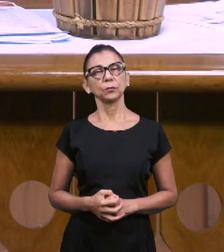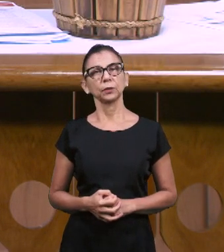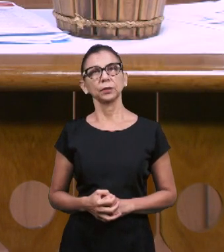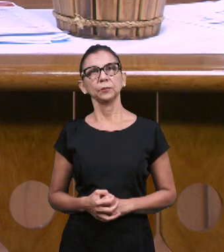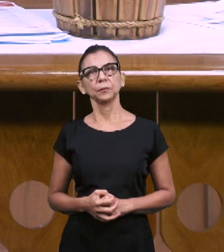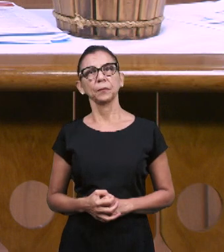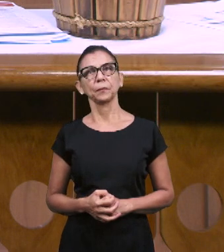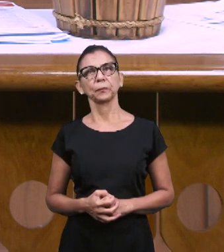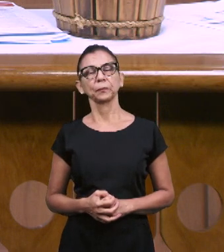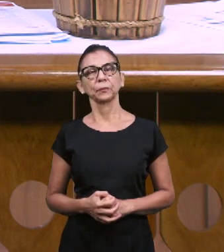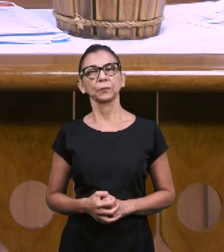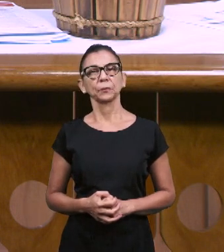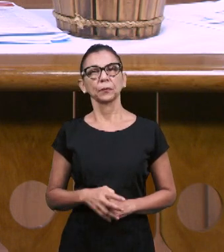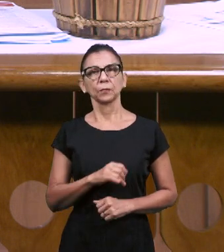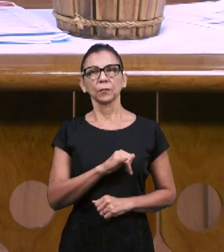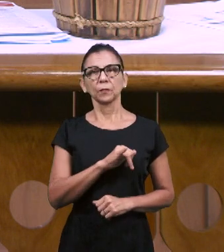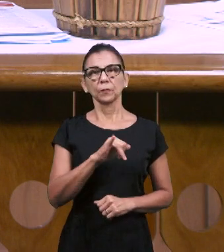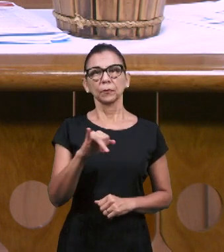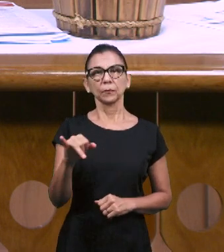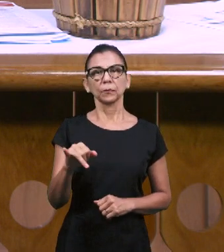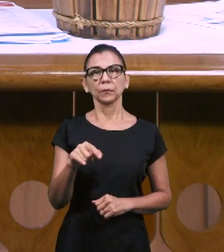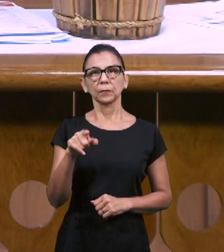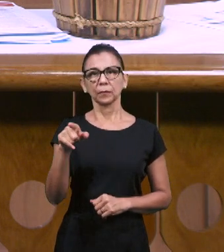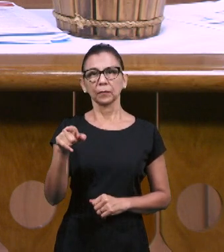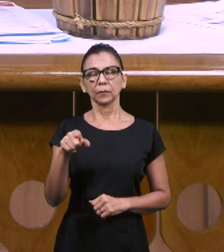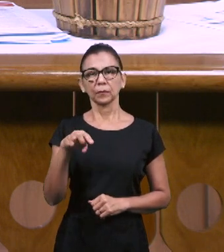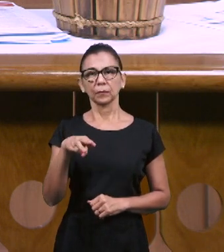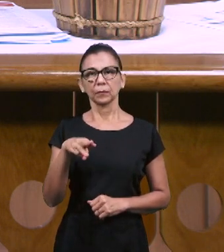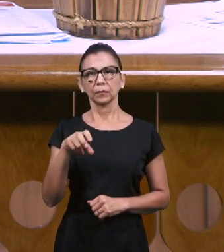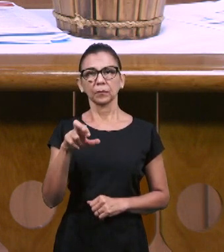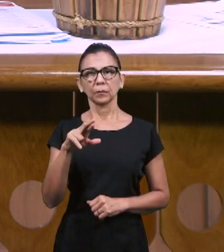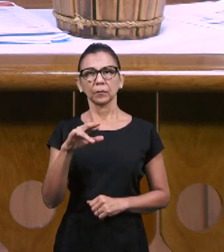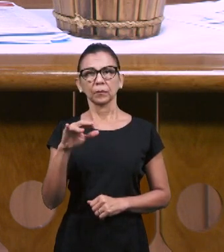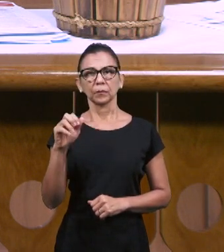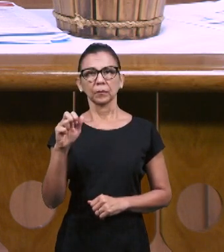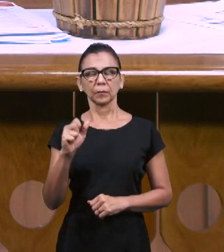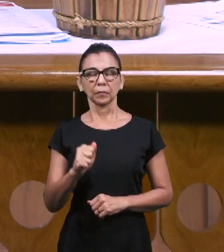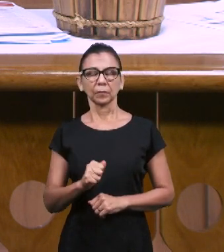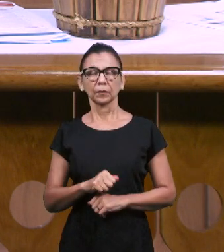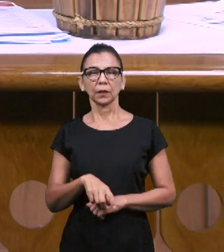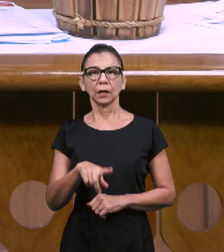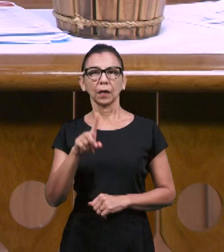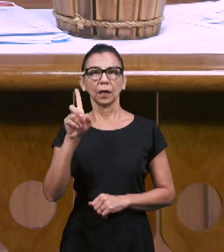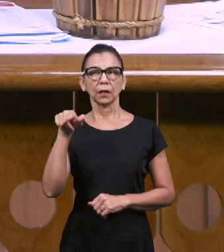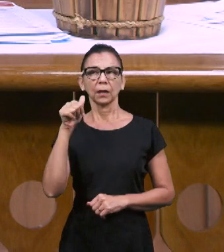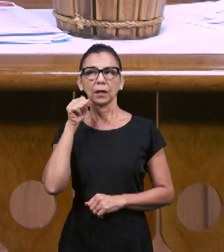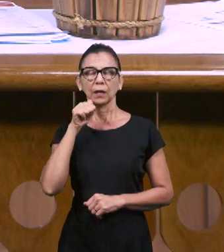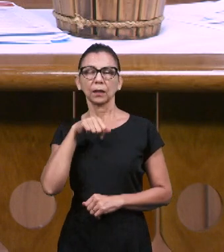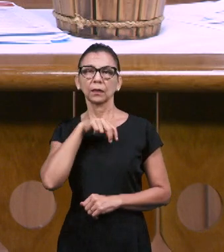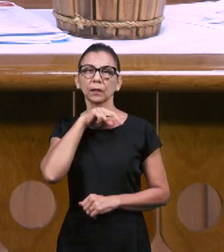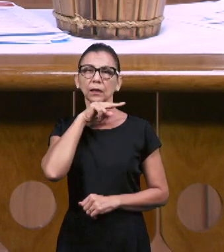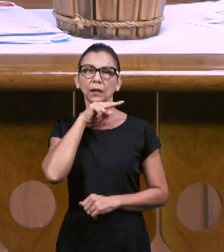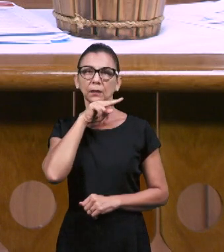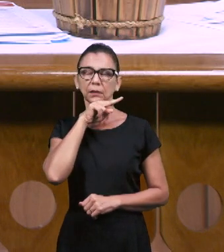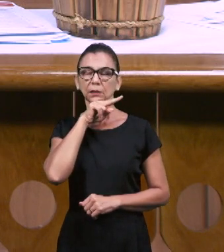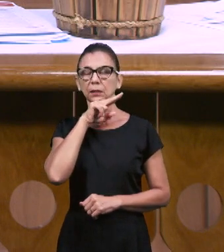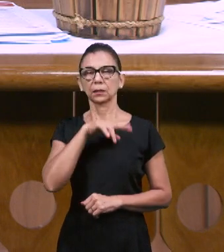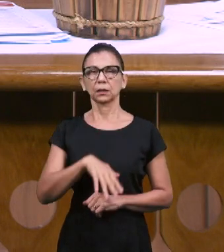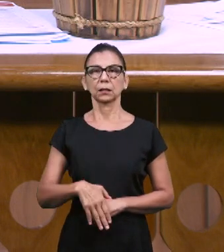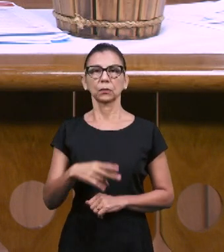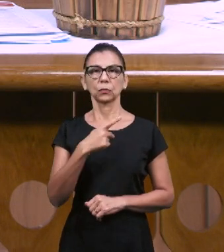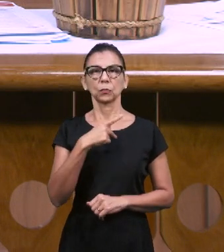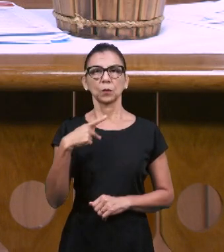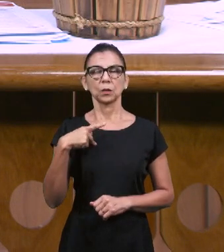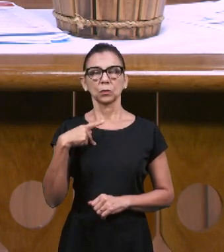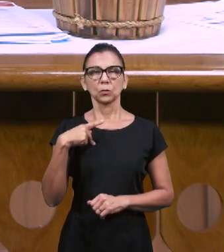pour citer, Marcia, elle est petite fille du pasteur José Eduardo, notre pasteur au